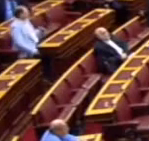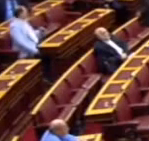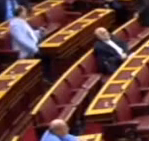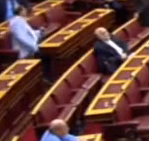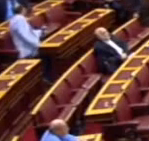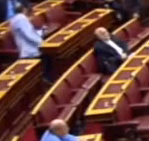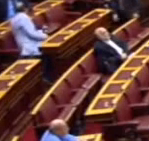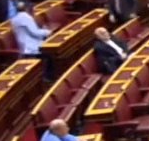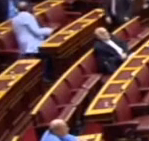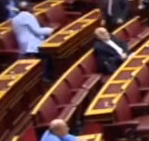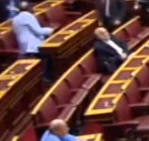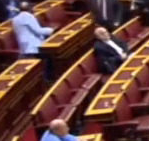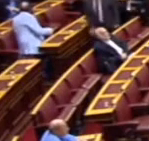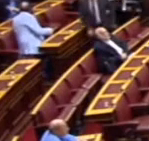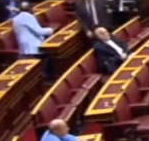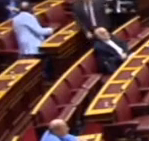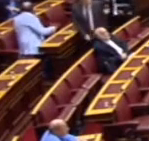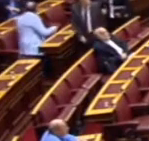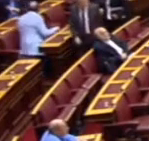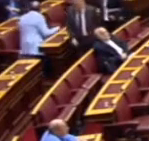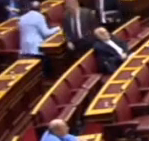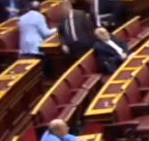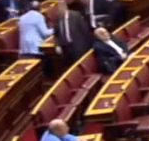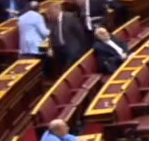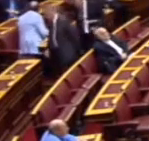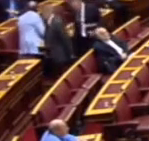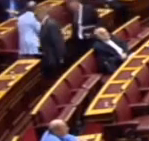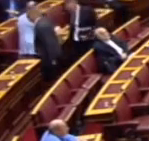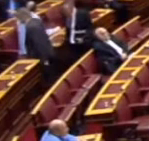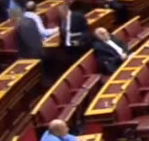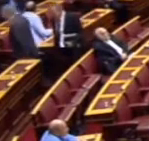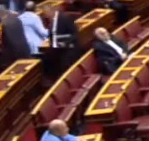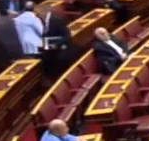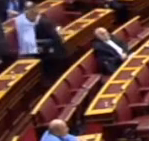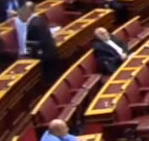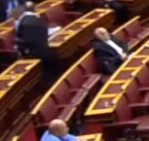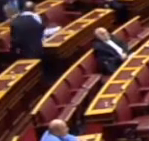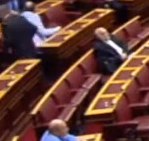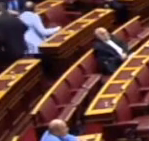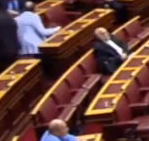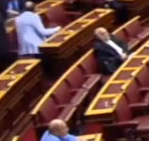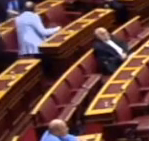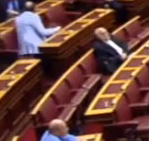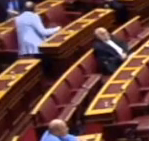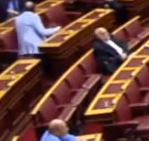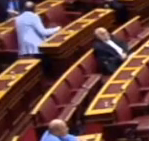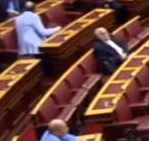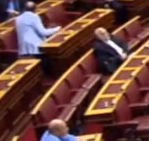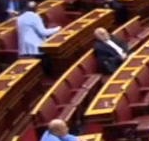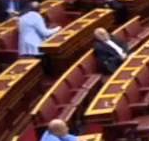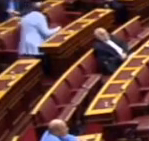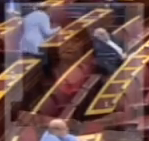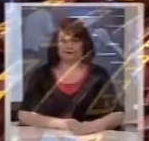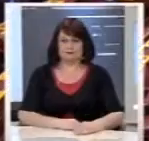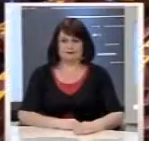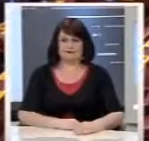Βάλω 15, 20. 15 λεπτά. 15, ευχαριστώ. Διότι είναι πρωτομιλία και ομιλία μαζί. Okay. Ευχαριστώ κύριε